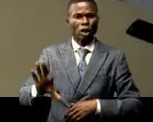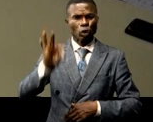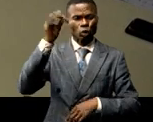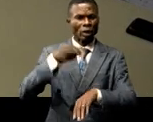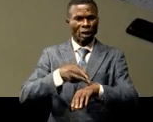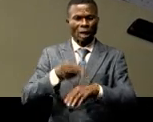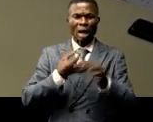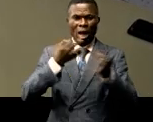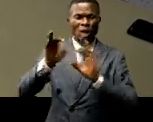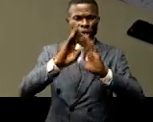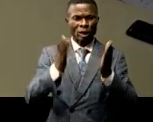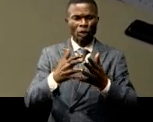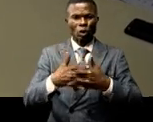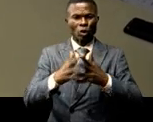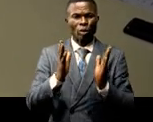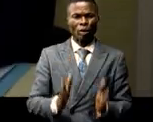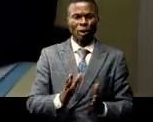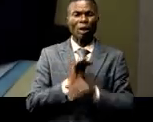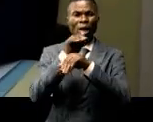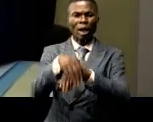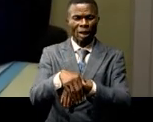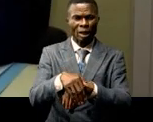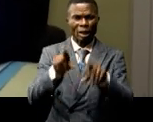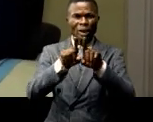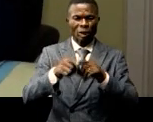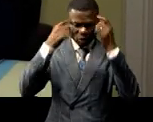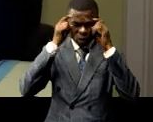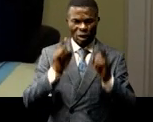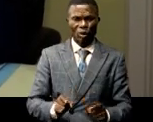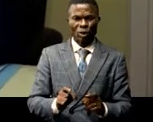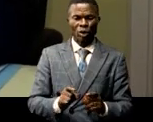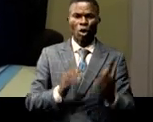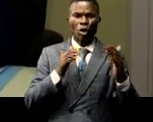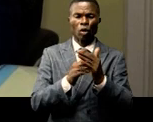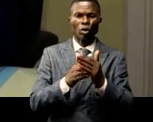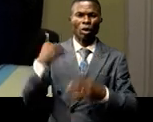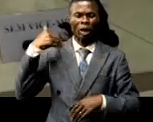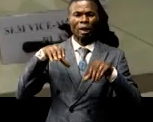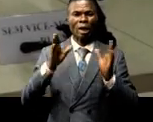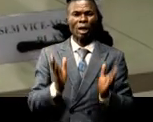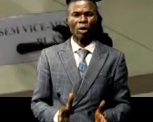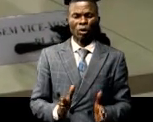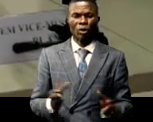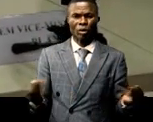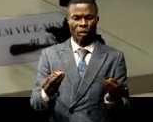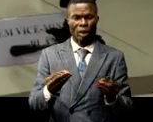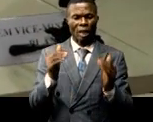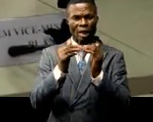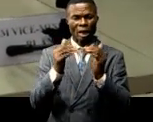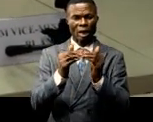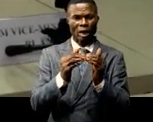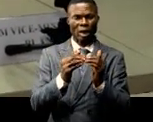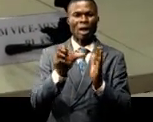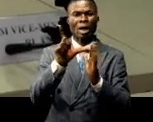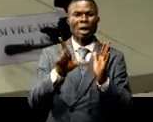rappeler à ses partenaires leurs engagements et obligations vis-à-vis de l'État congolais, cela conformément à la loi